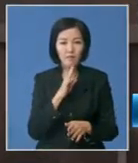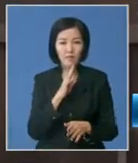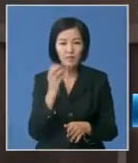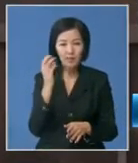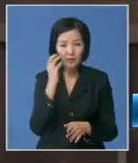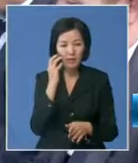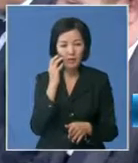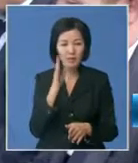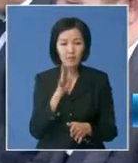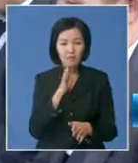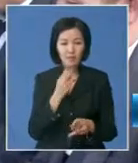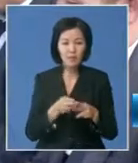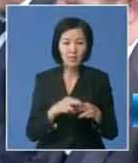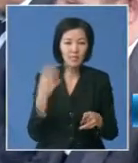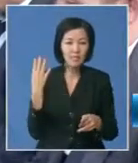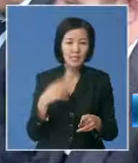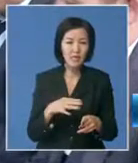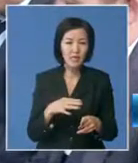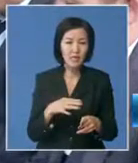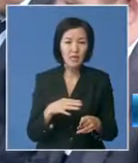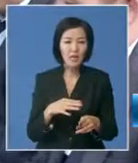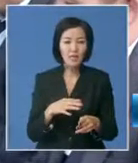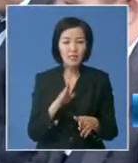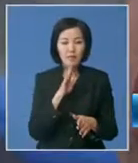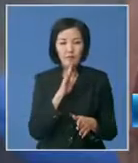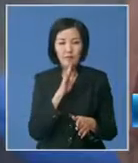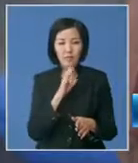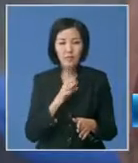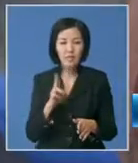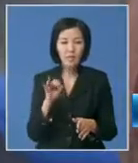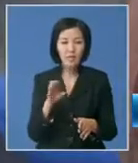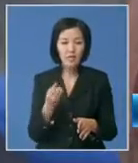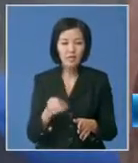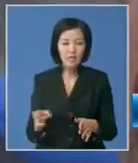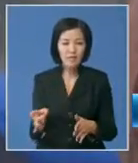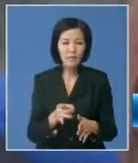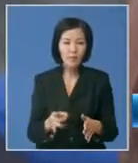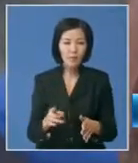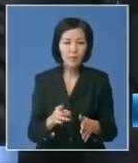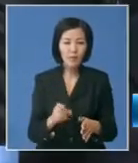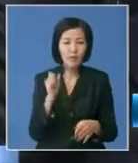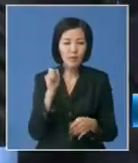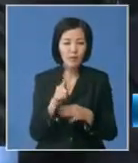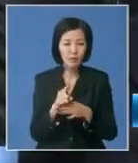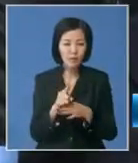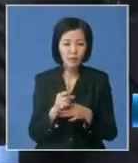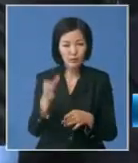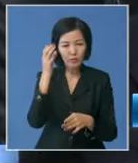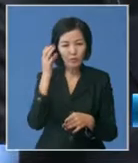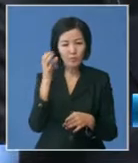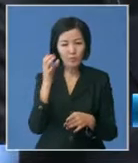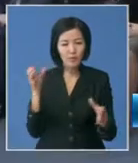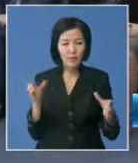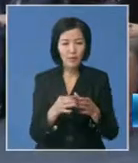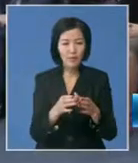больше 40 из них карасайском районе потому замглавы области особо поручил учебным заведениям и отделу образования